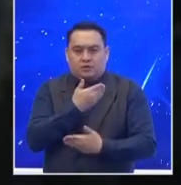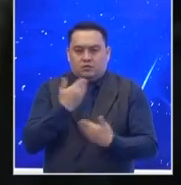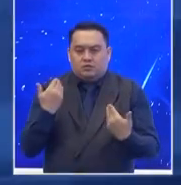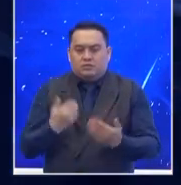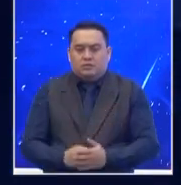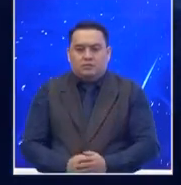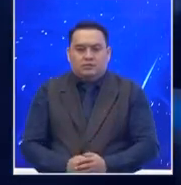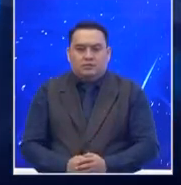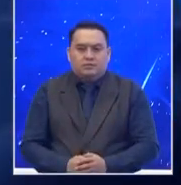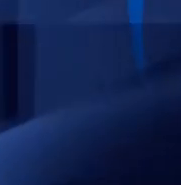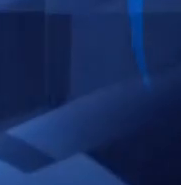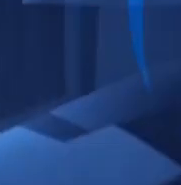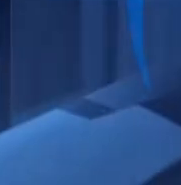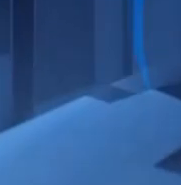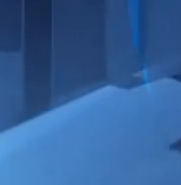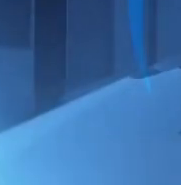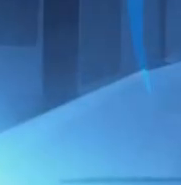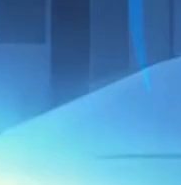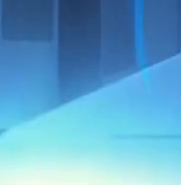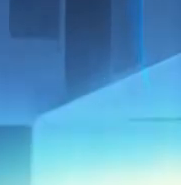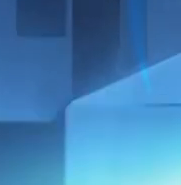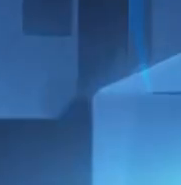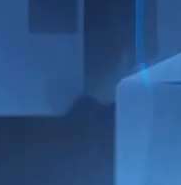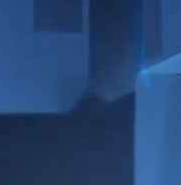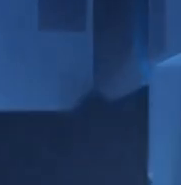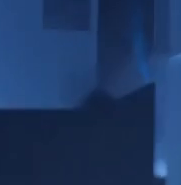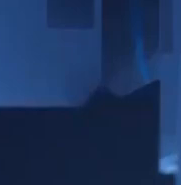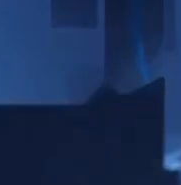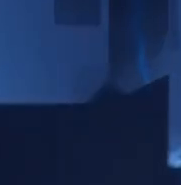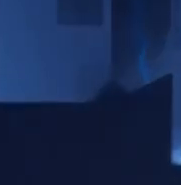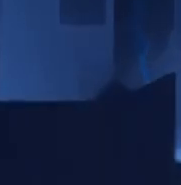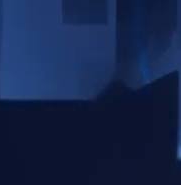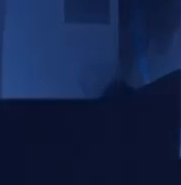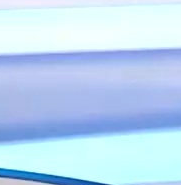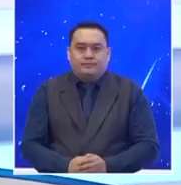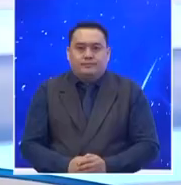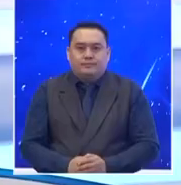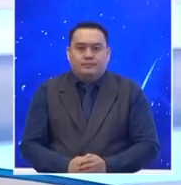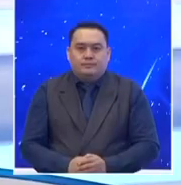айталамын. Азиза Ғазезқызы, Ринат Өтеев, Нұрсұлтан.